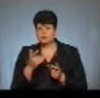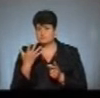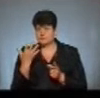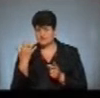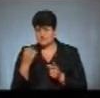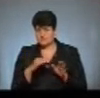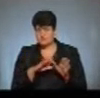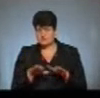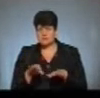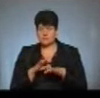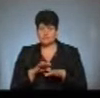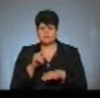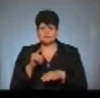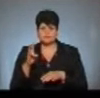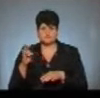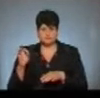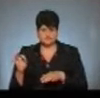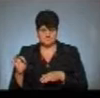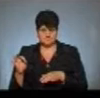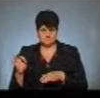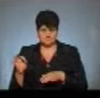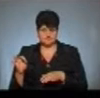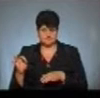після проведення основної сесії,